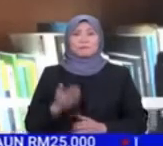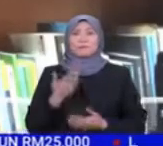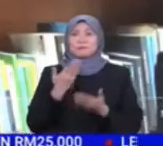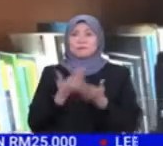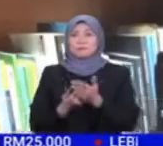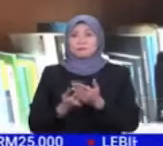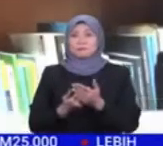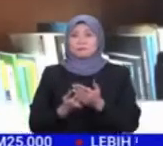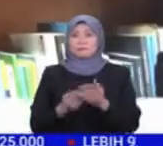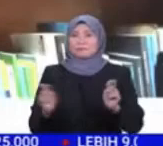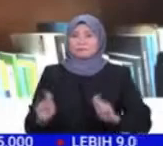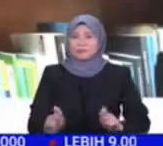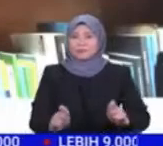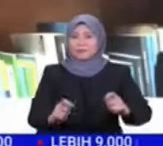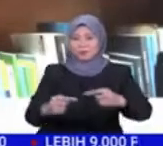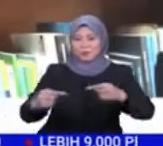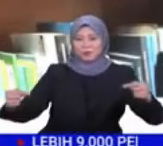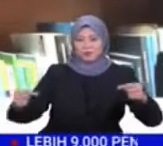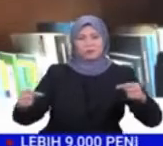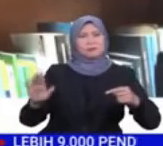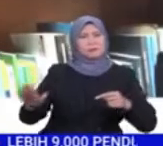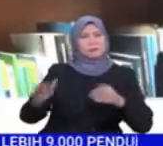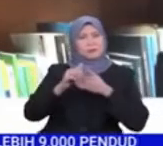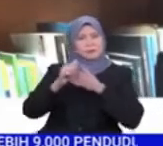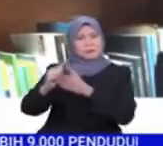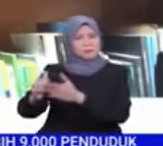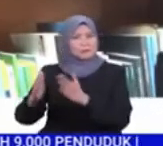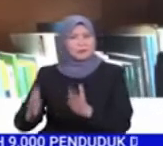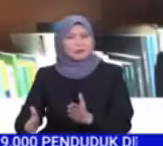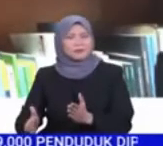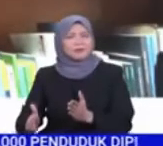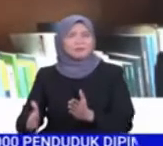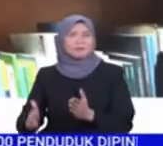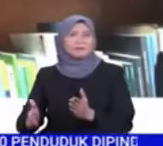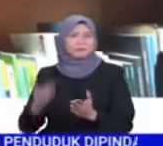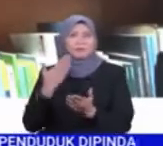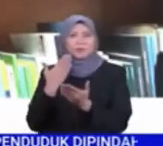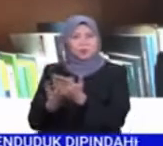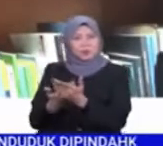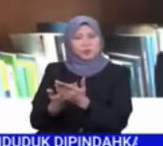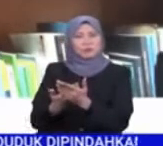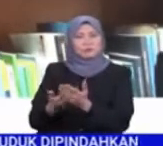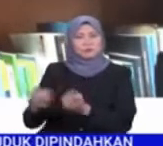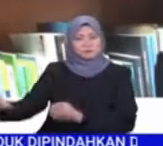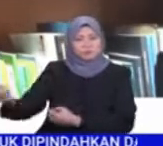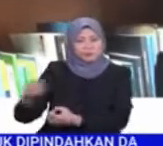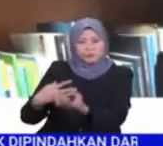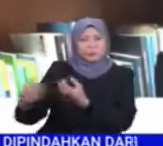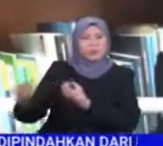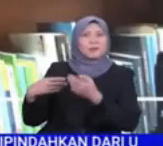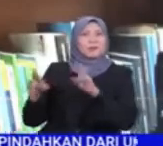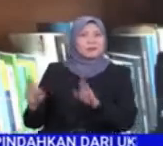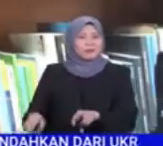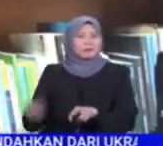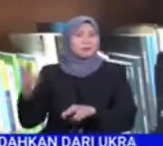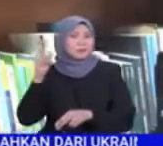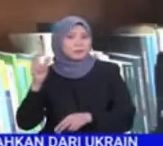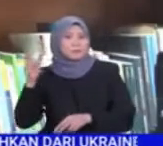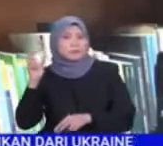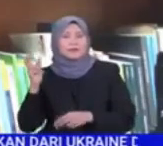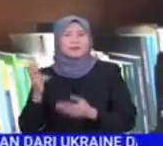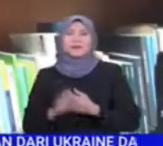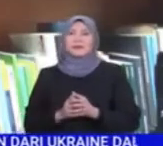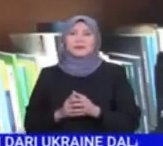tindakan keputusan seorang pemimpin yang berjiwa besar yang bersedia untuk mendengar. Malahan beliau juga telah menyatakan bahawa isu pilihan raya